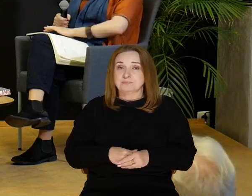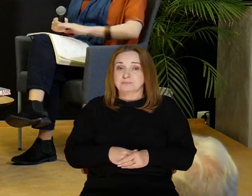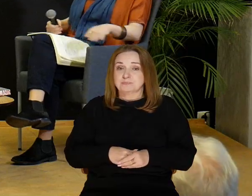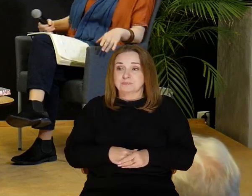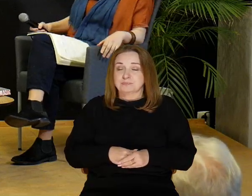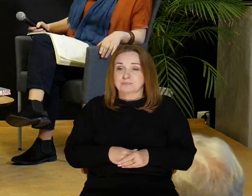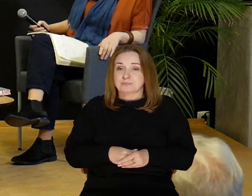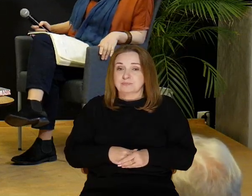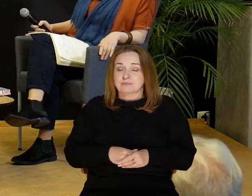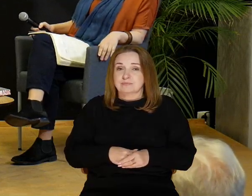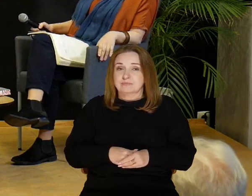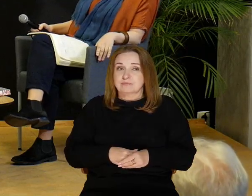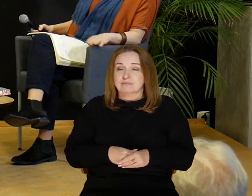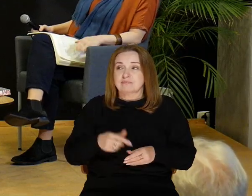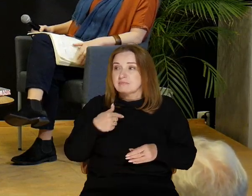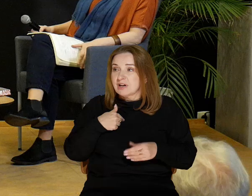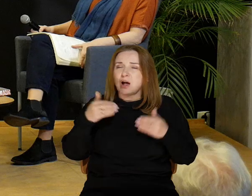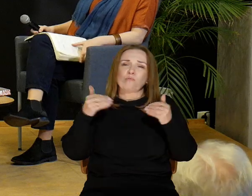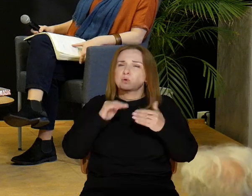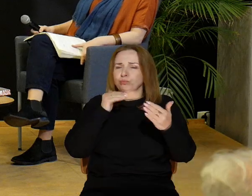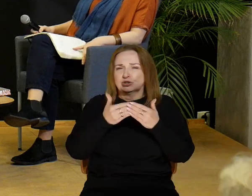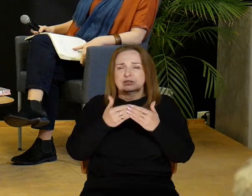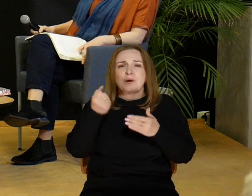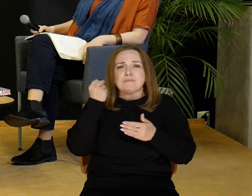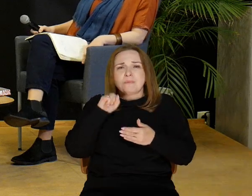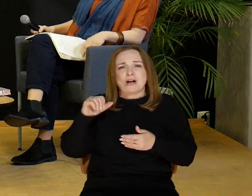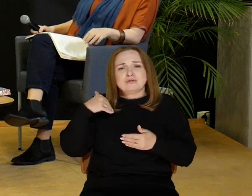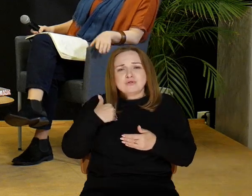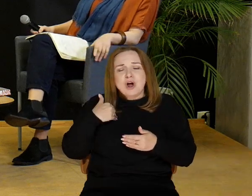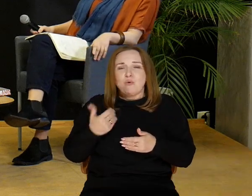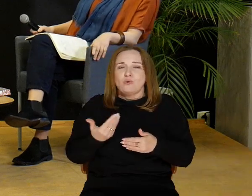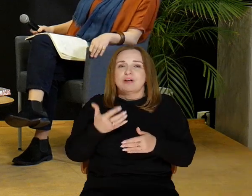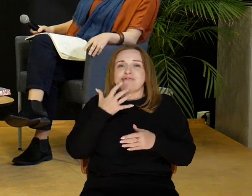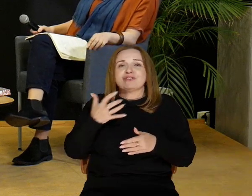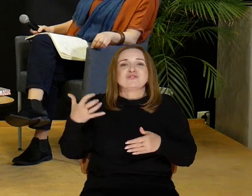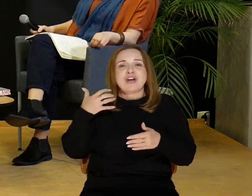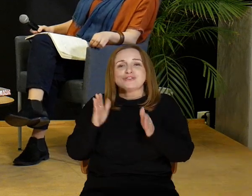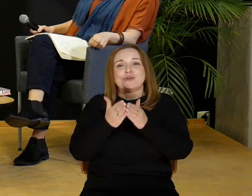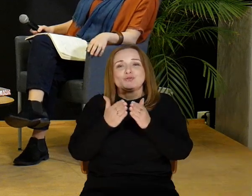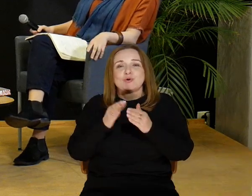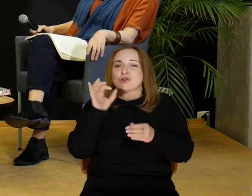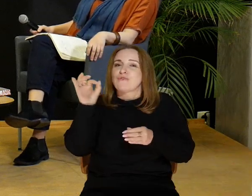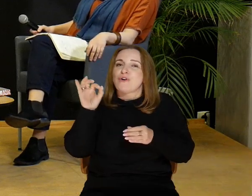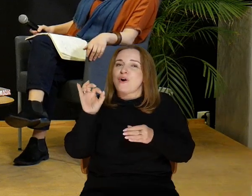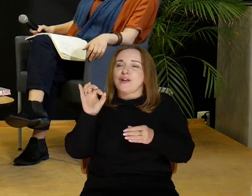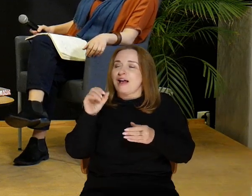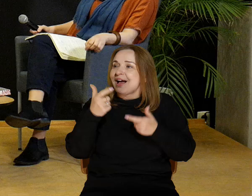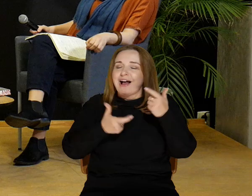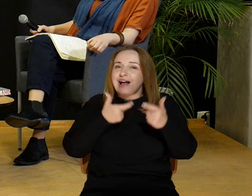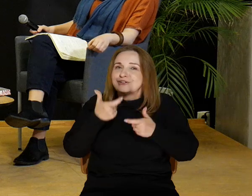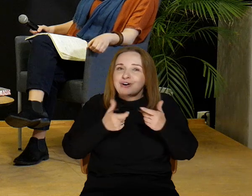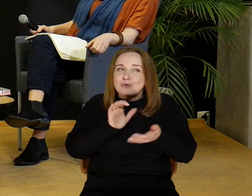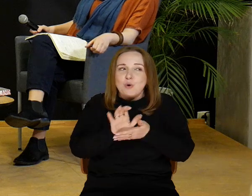mogę powiedzieć, że bardzo żałuję, że pana książka się nie ukazała przed moją i że nie mogłam jej przeczytać